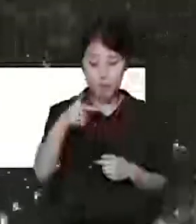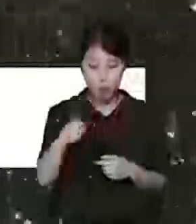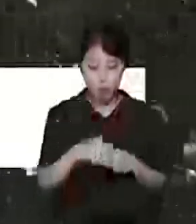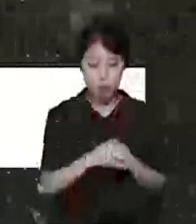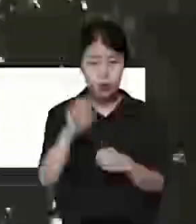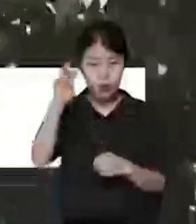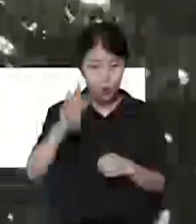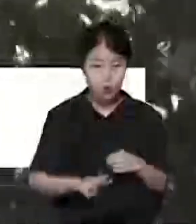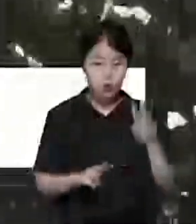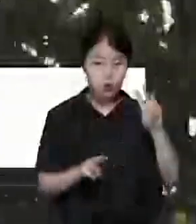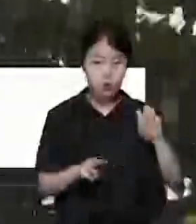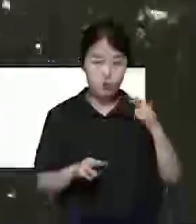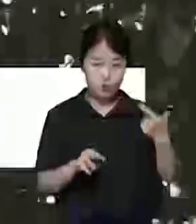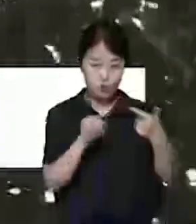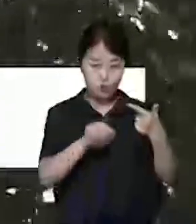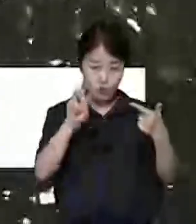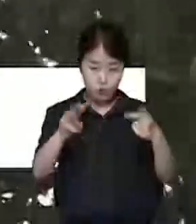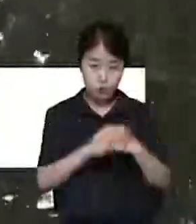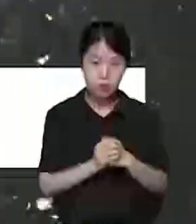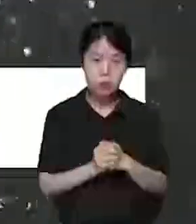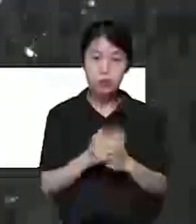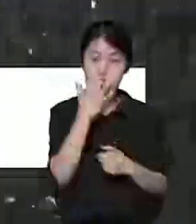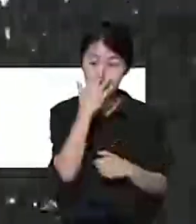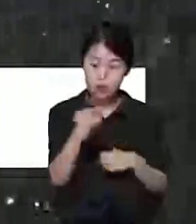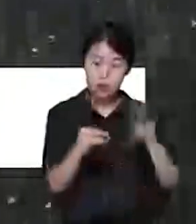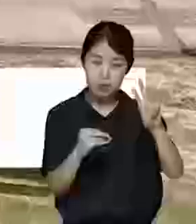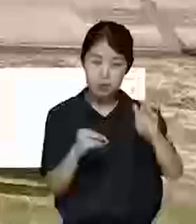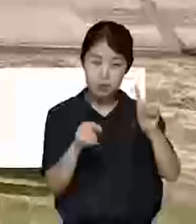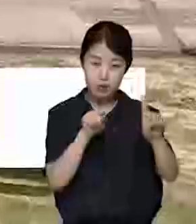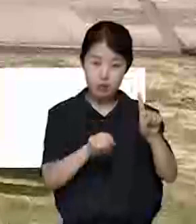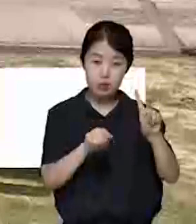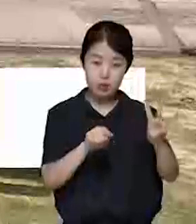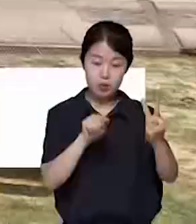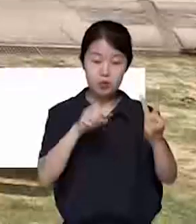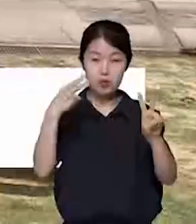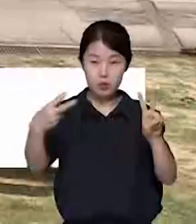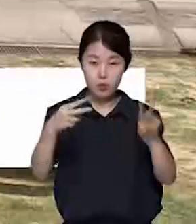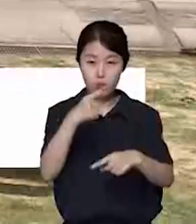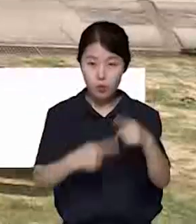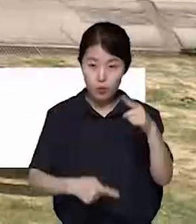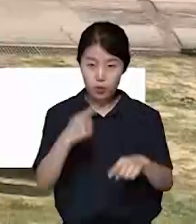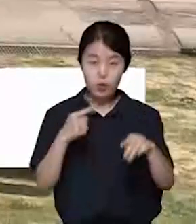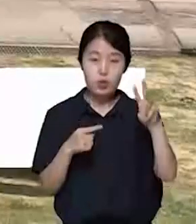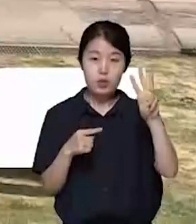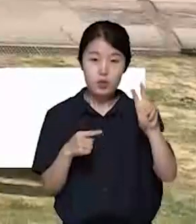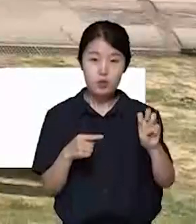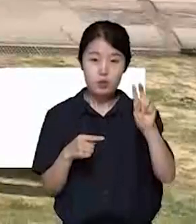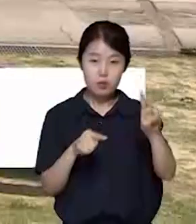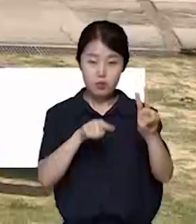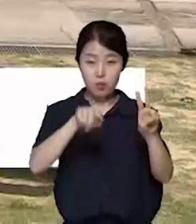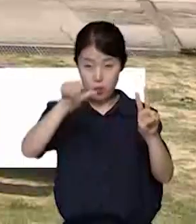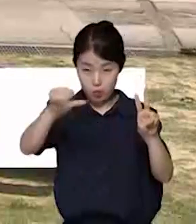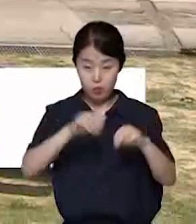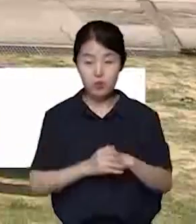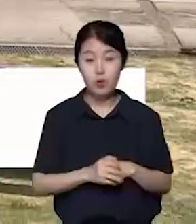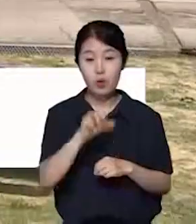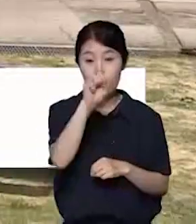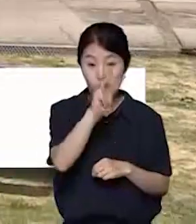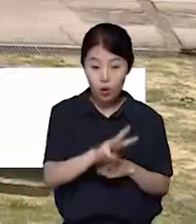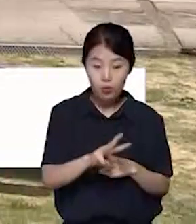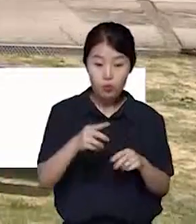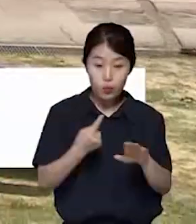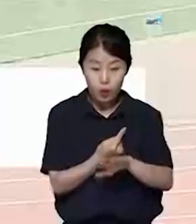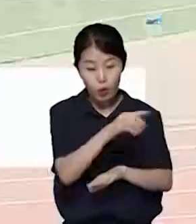풍암 36.3도, 순천 황전 36.2도, 목포 33.5도 등을 기록했습니다. 광주를 비롯해